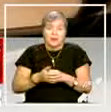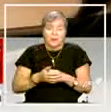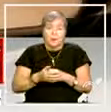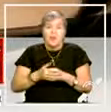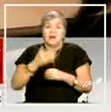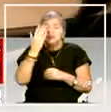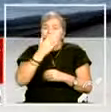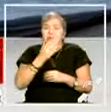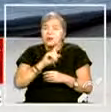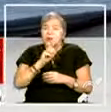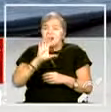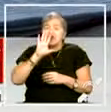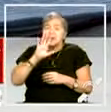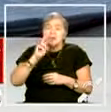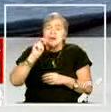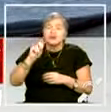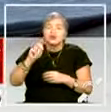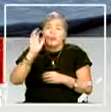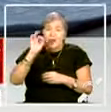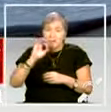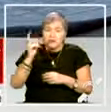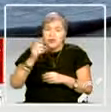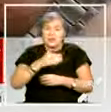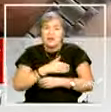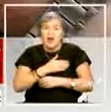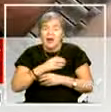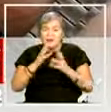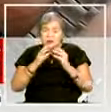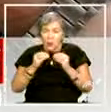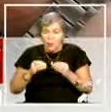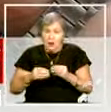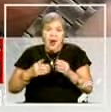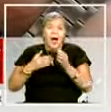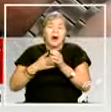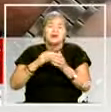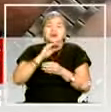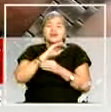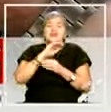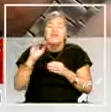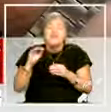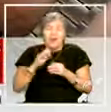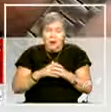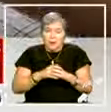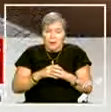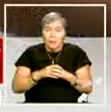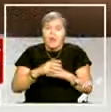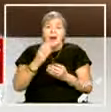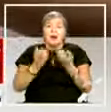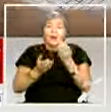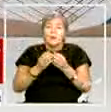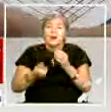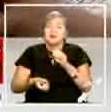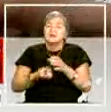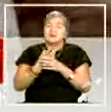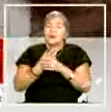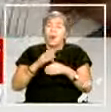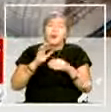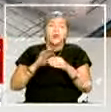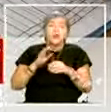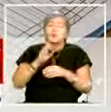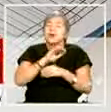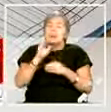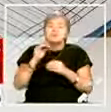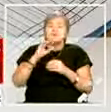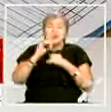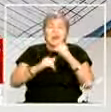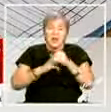lectura, doar 58% dintre elevii români au atins acest nivel de bază în comparație din nou cu media OCDE,